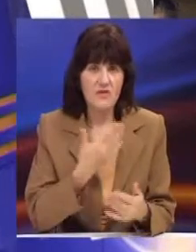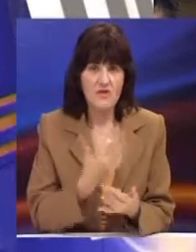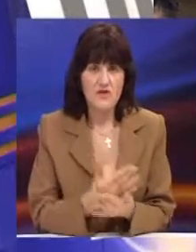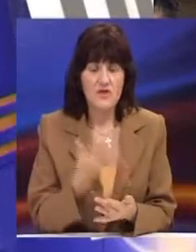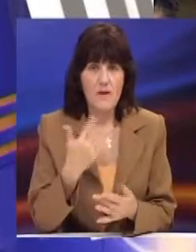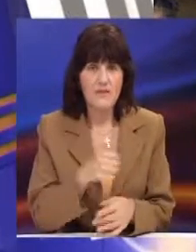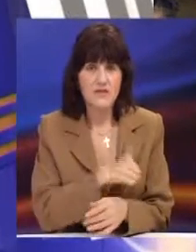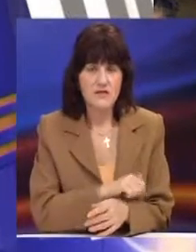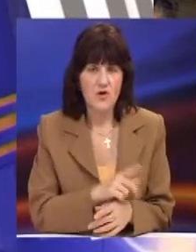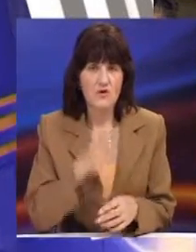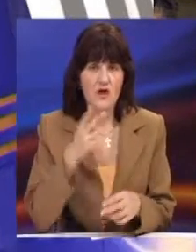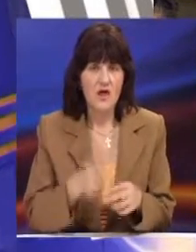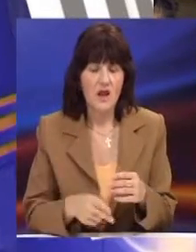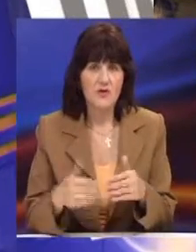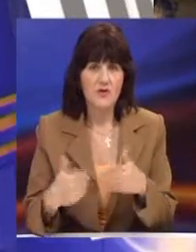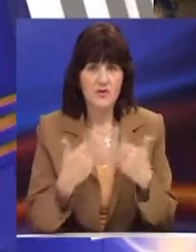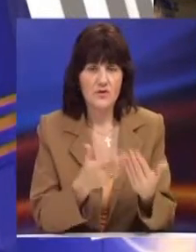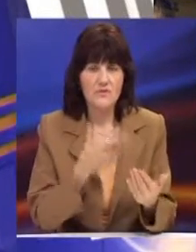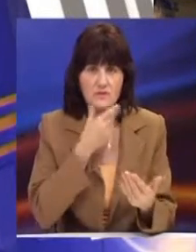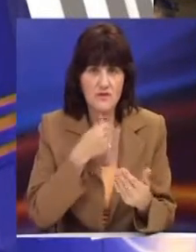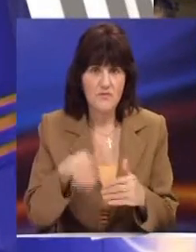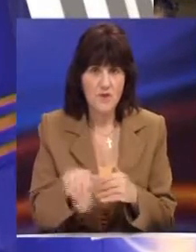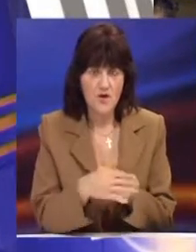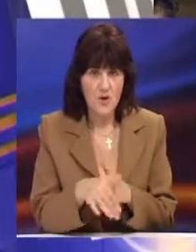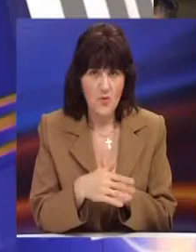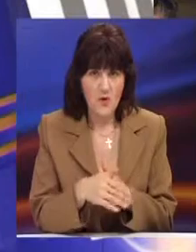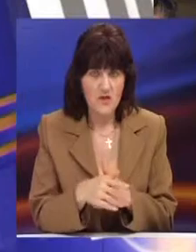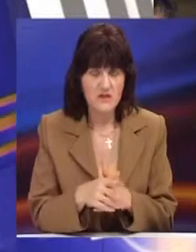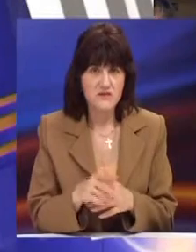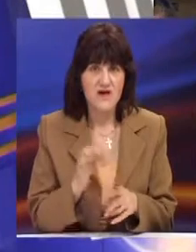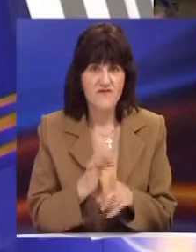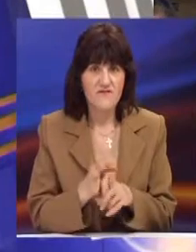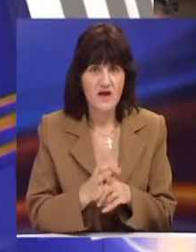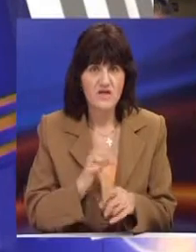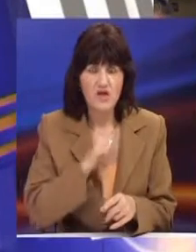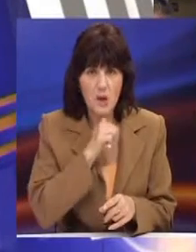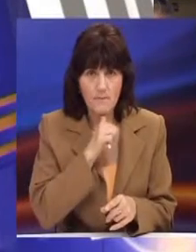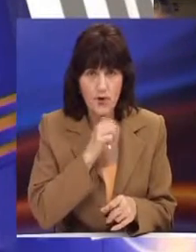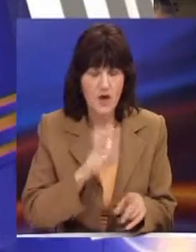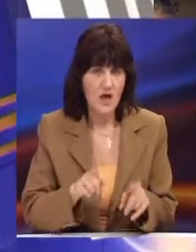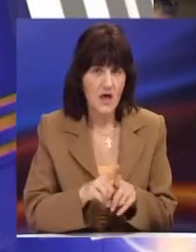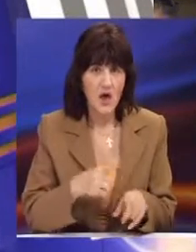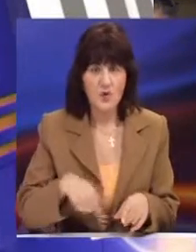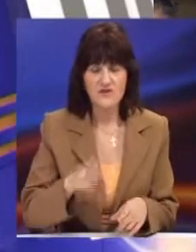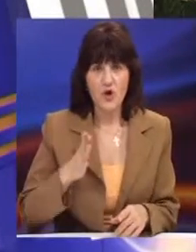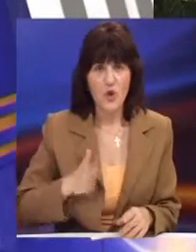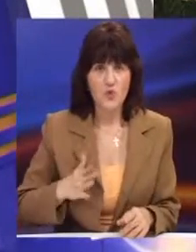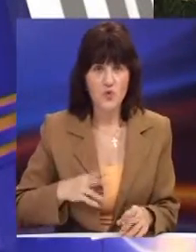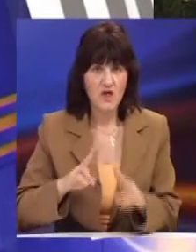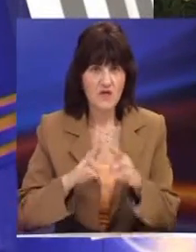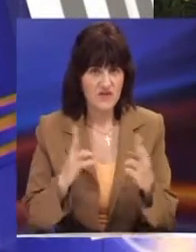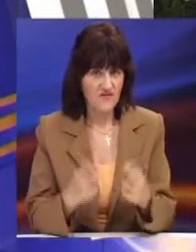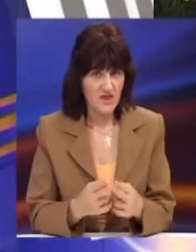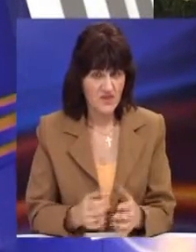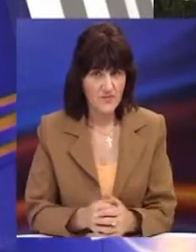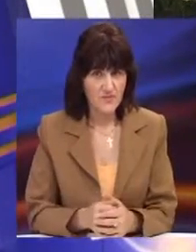50 godina stanovnici ove ulice, ulice Fenice Iboje, moći da koriste kao sav civilizovan kulturan svet.